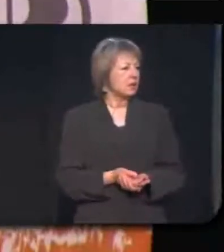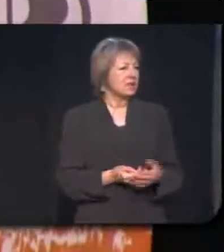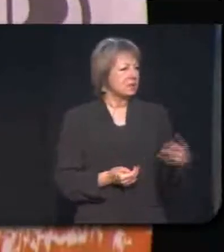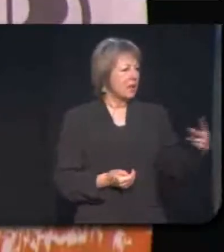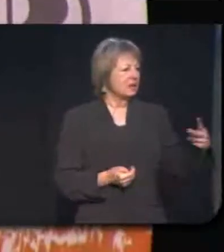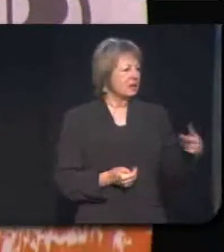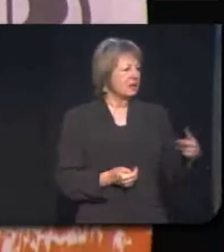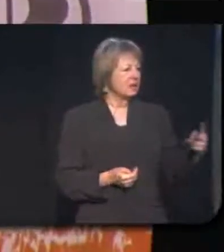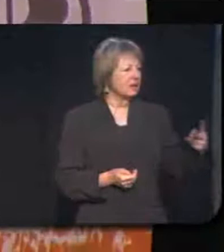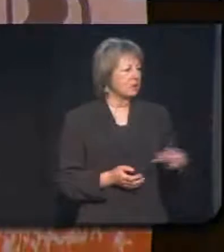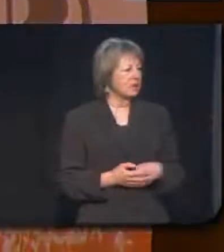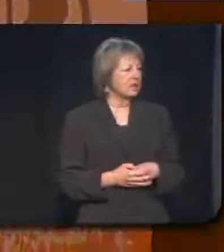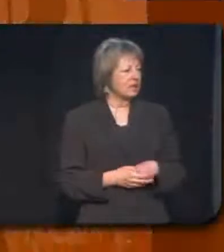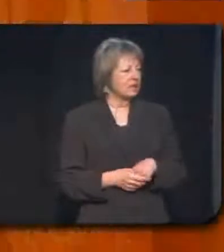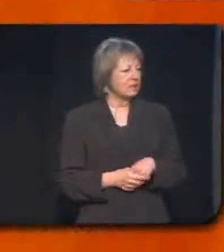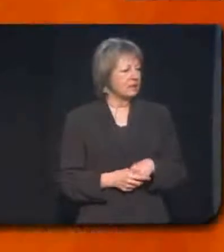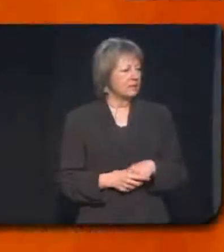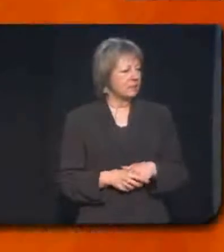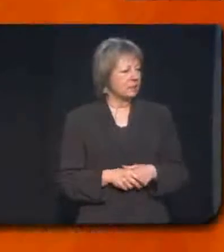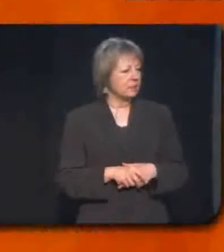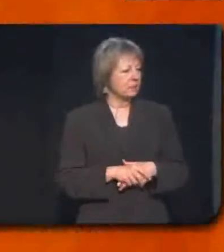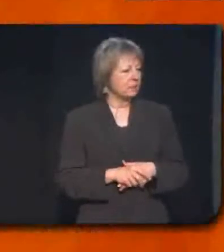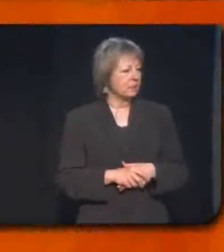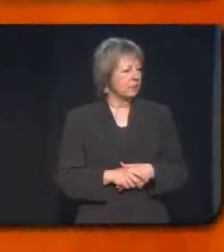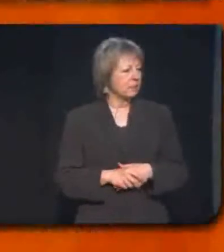ihr könnt die Ohren jetzt runter nehmen